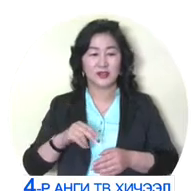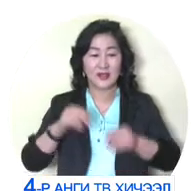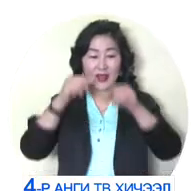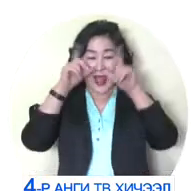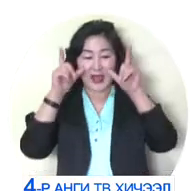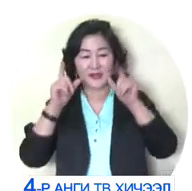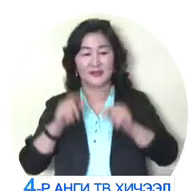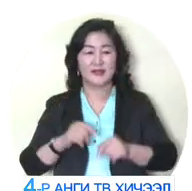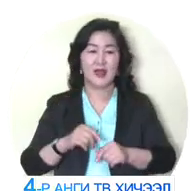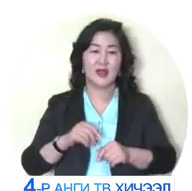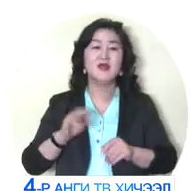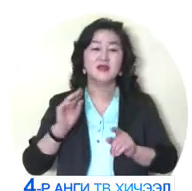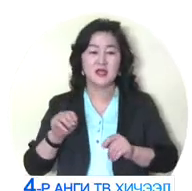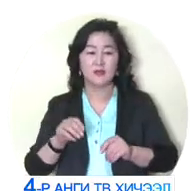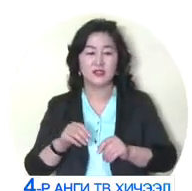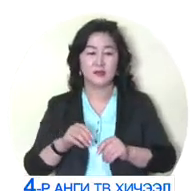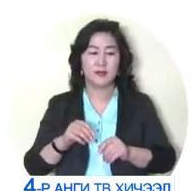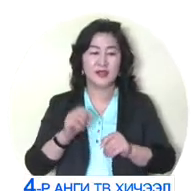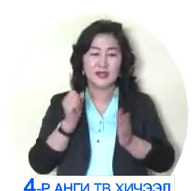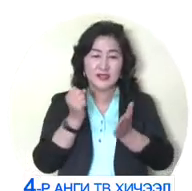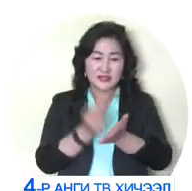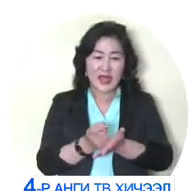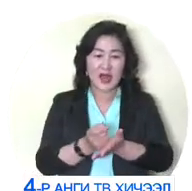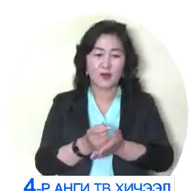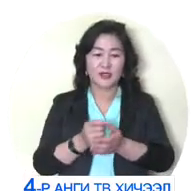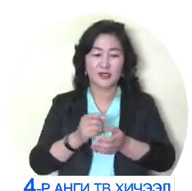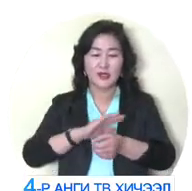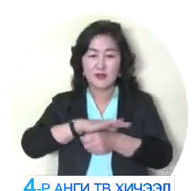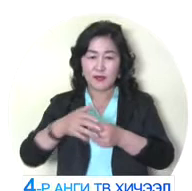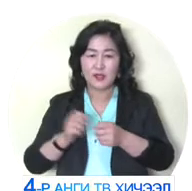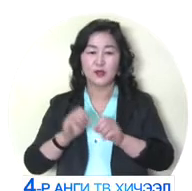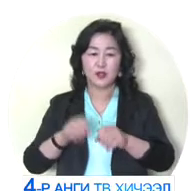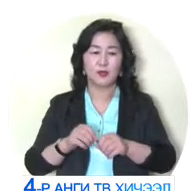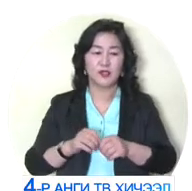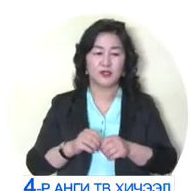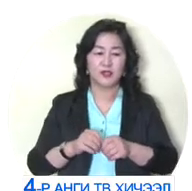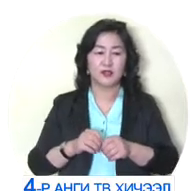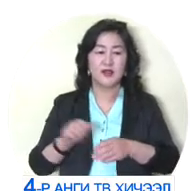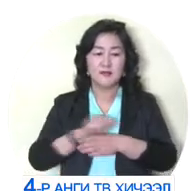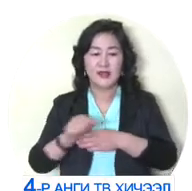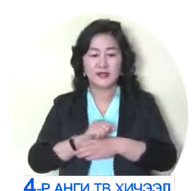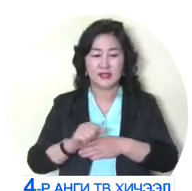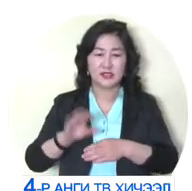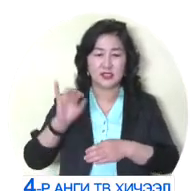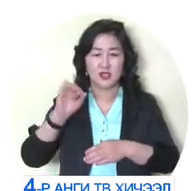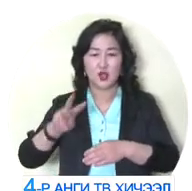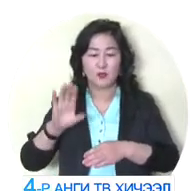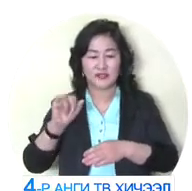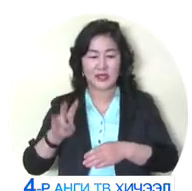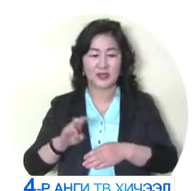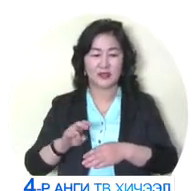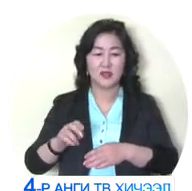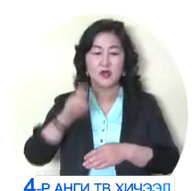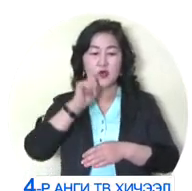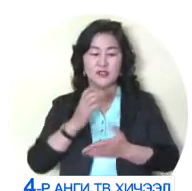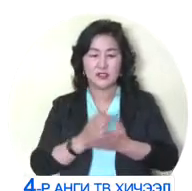болно. Илтгэж, юмсан, хүсэж байна, хүсэл болон